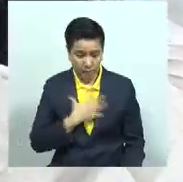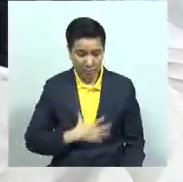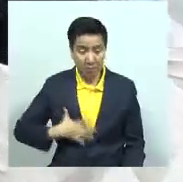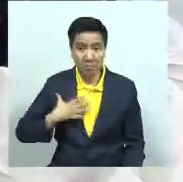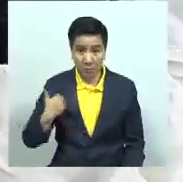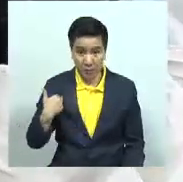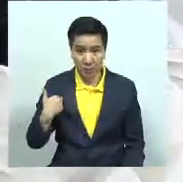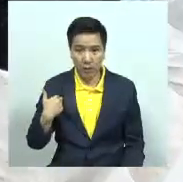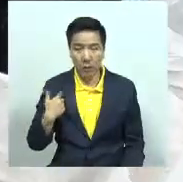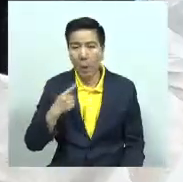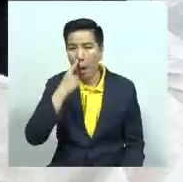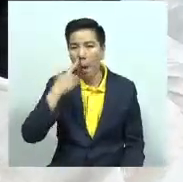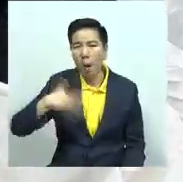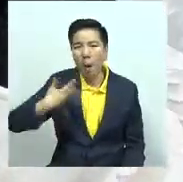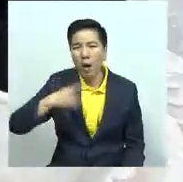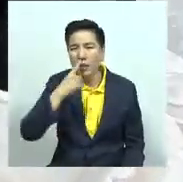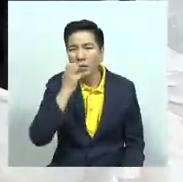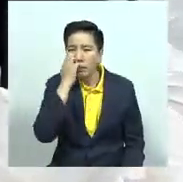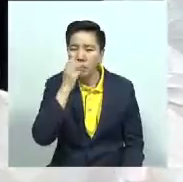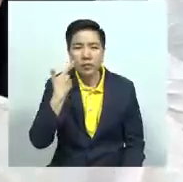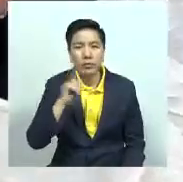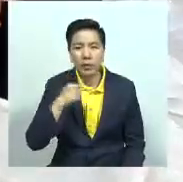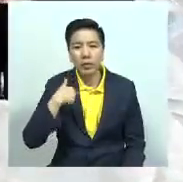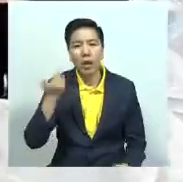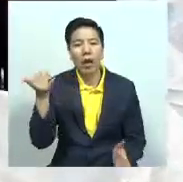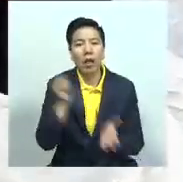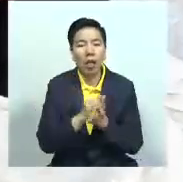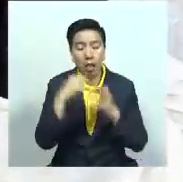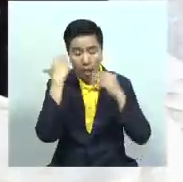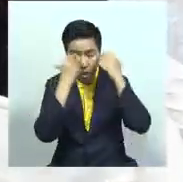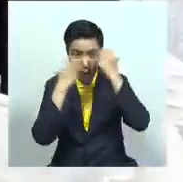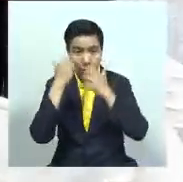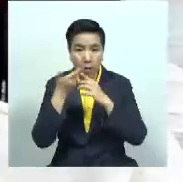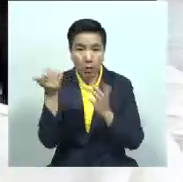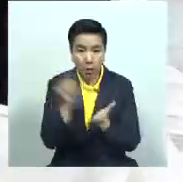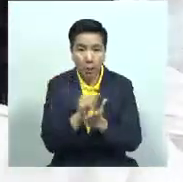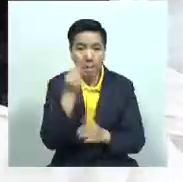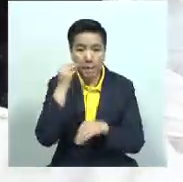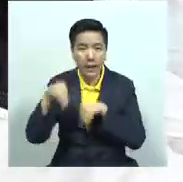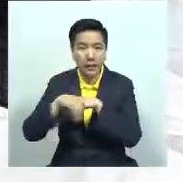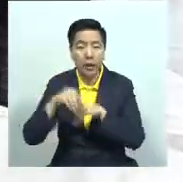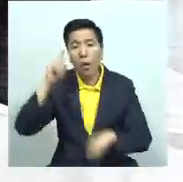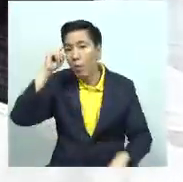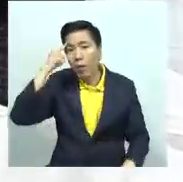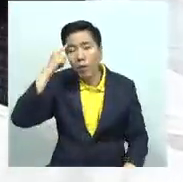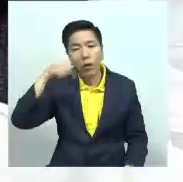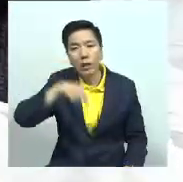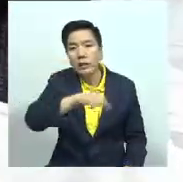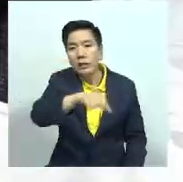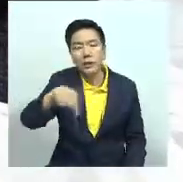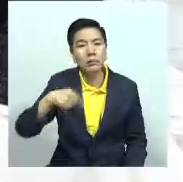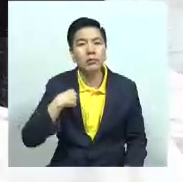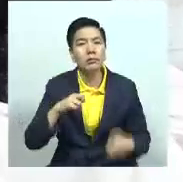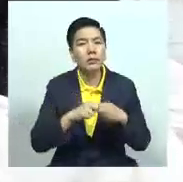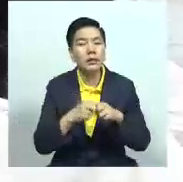ไงบ้างครับ ออกร้อนจมูกแล้วค่ะเมื่อกี้ป้าไปแล้วเป็นลมเวียนหน้าไปเลยมาดูเนี่ยบ้านเขาอยู่ตรงนี้เขาไม่รู้เลยว่าที่นี่เกิดอะ